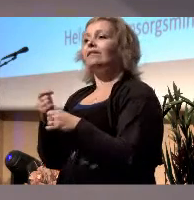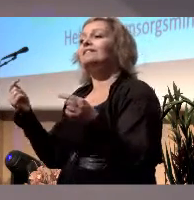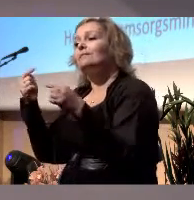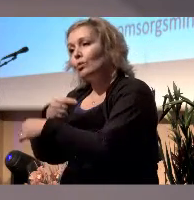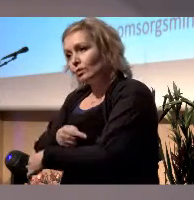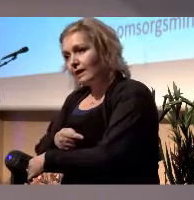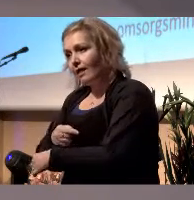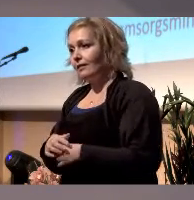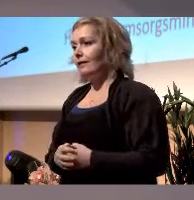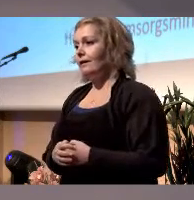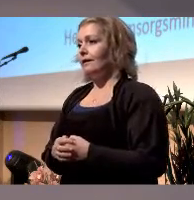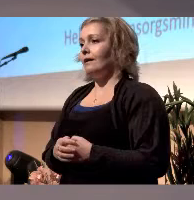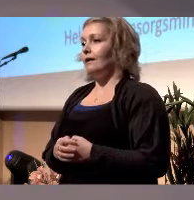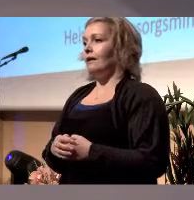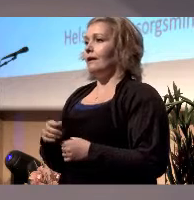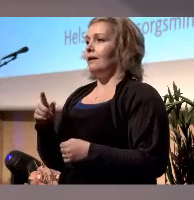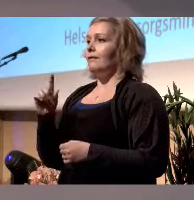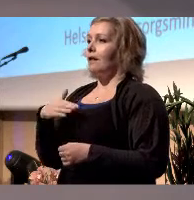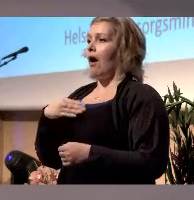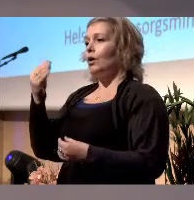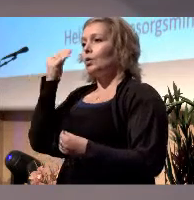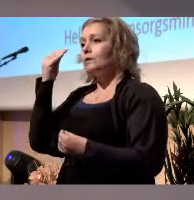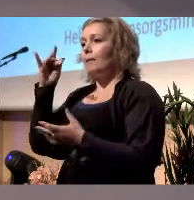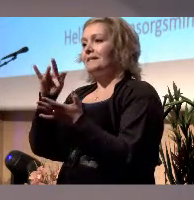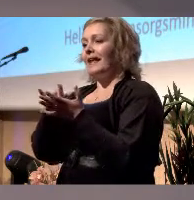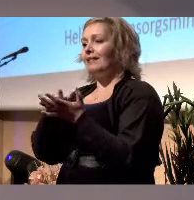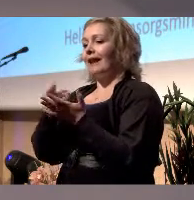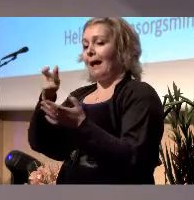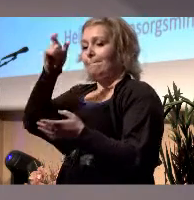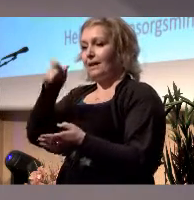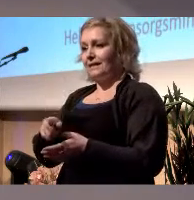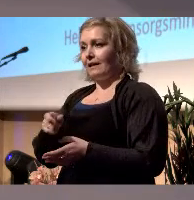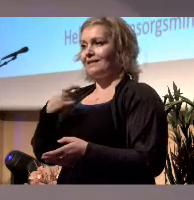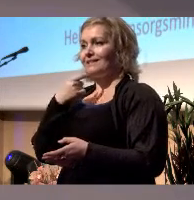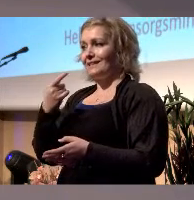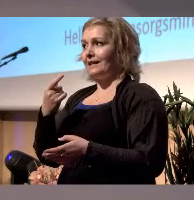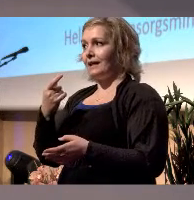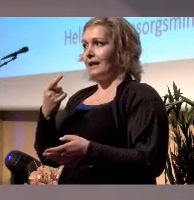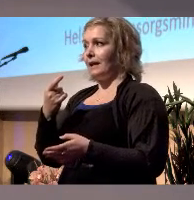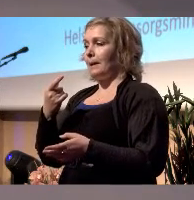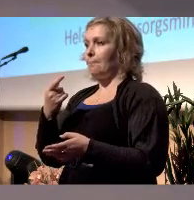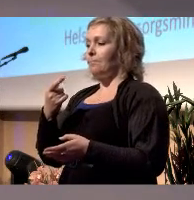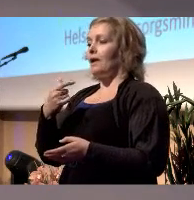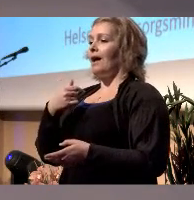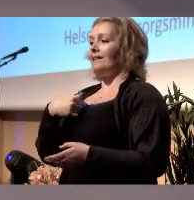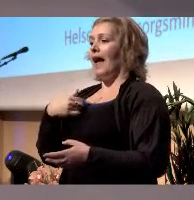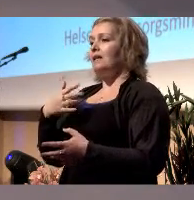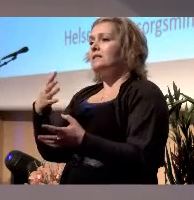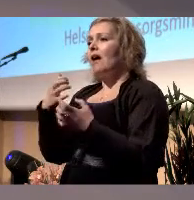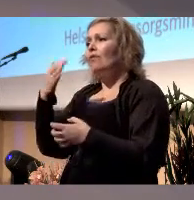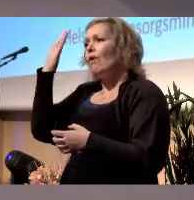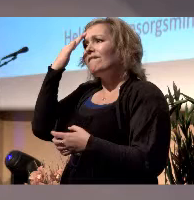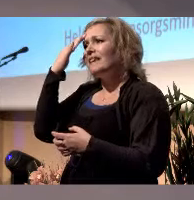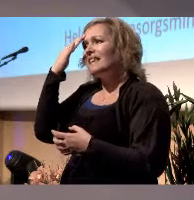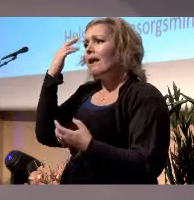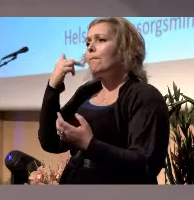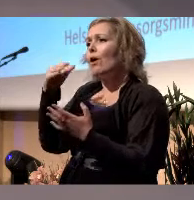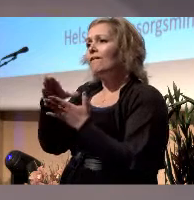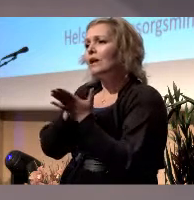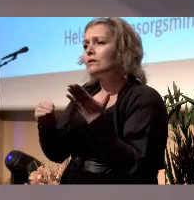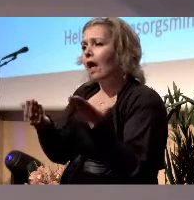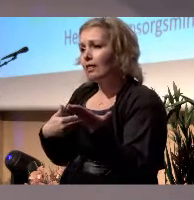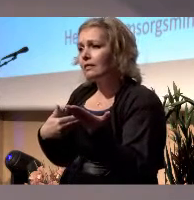motsatt. I en rapport fra kunnskapssenteret sier en pasient på denne måten: «Jeg savner for vite